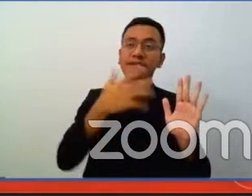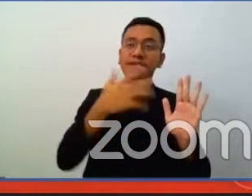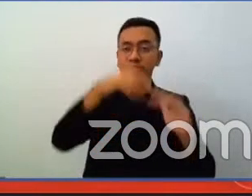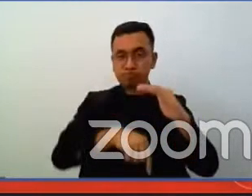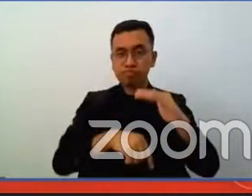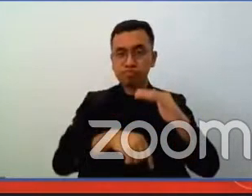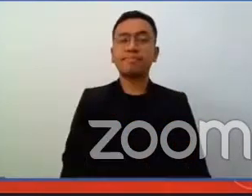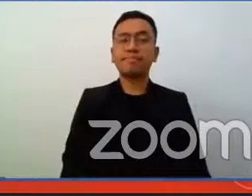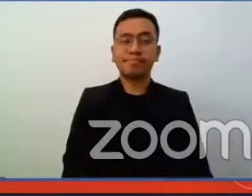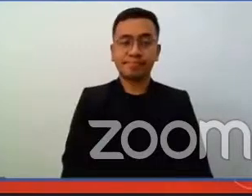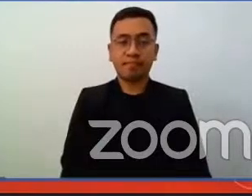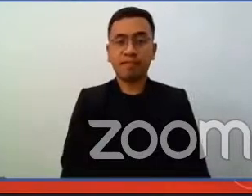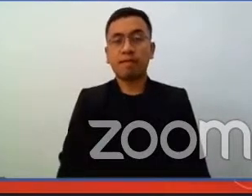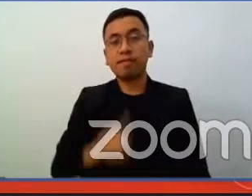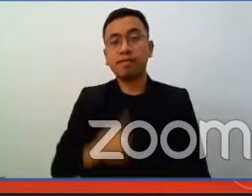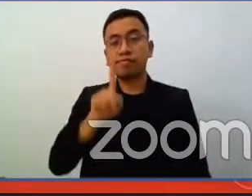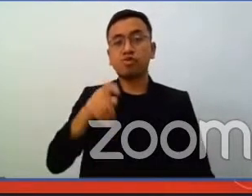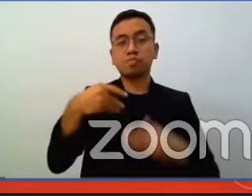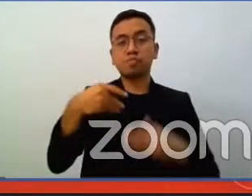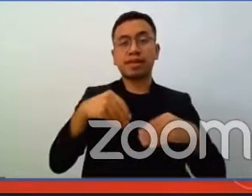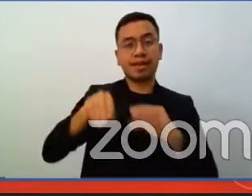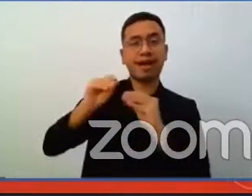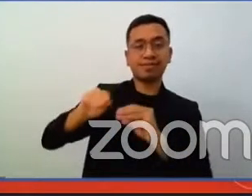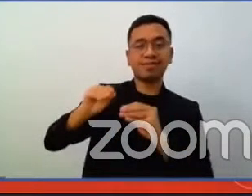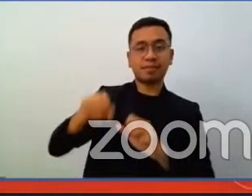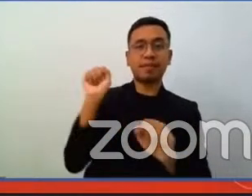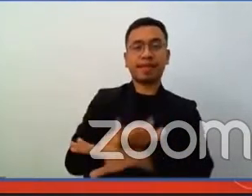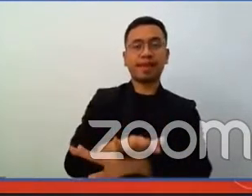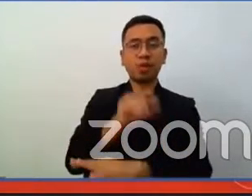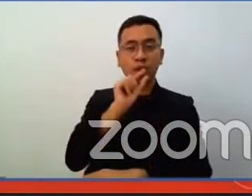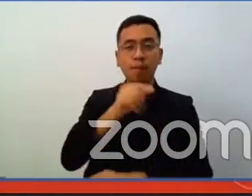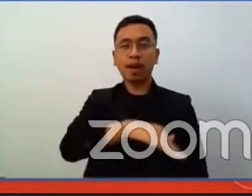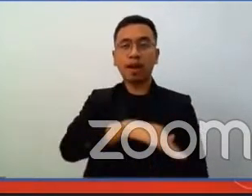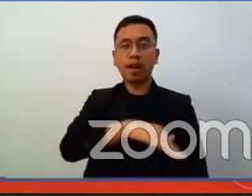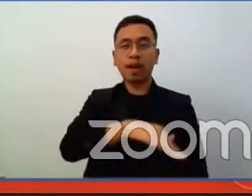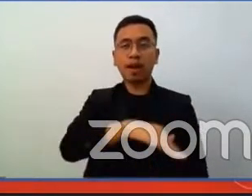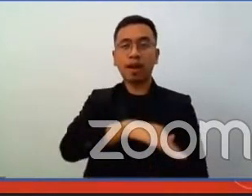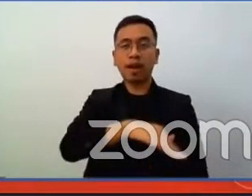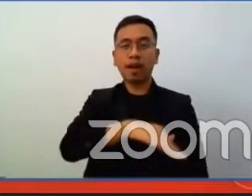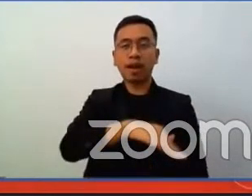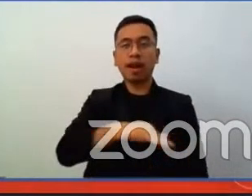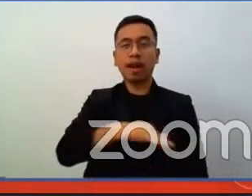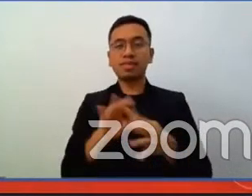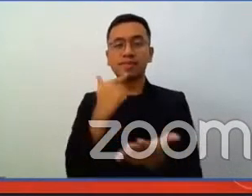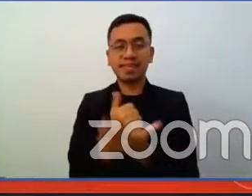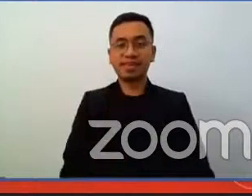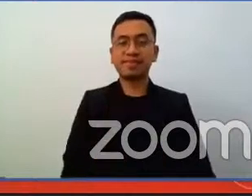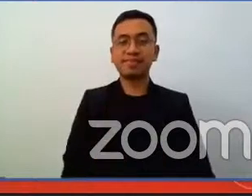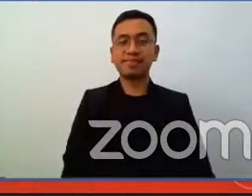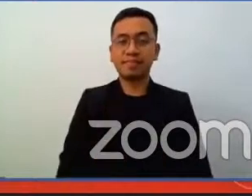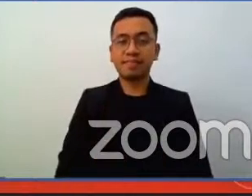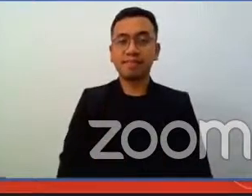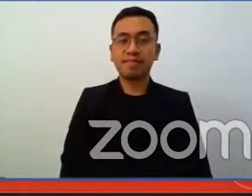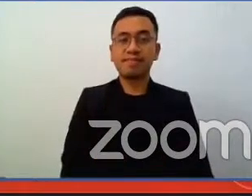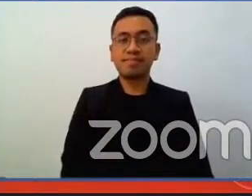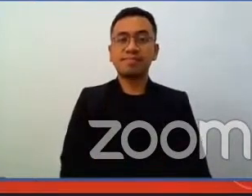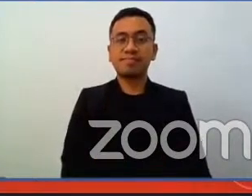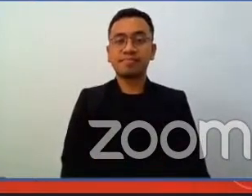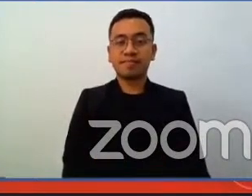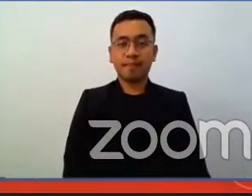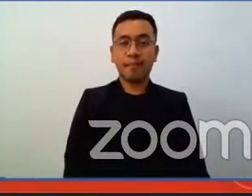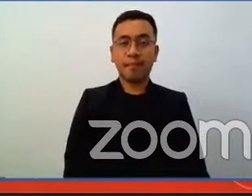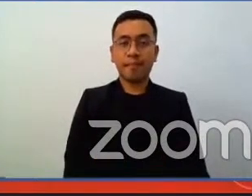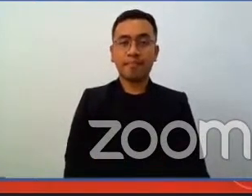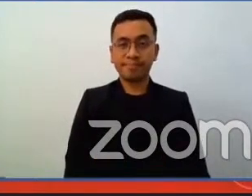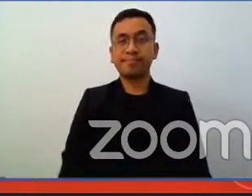bahan ajar praktikum yang bisa mengajarkan anak kita pada kerja kolaboratif. Belum banyak virtual lab yang ada